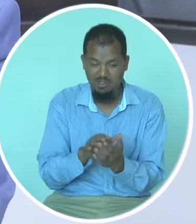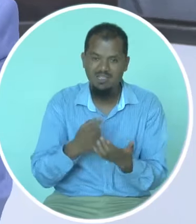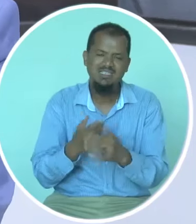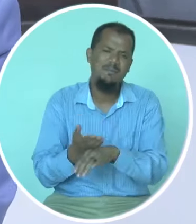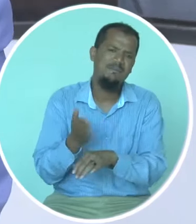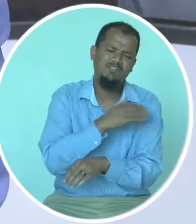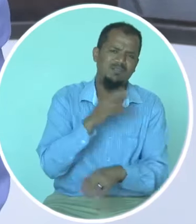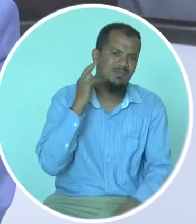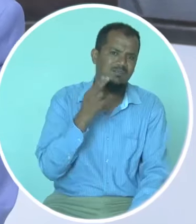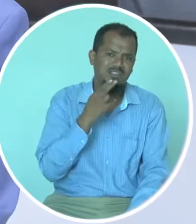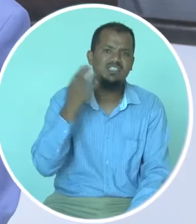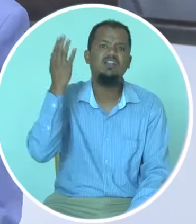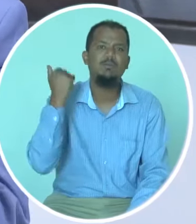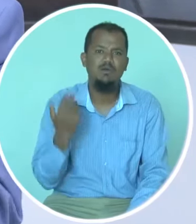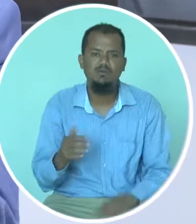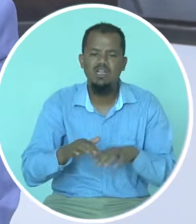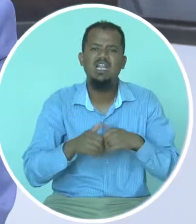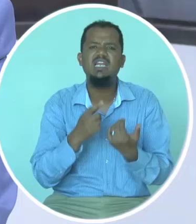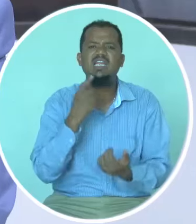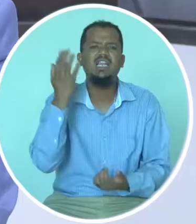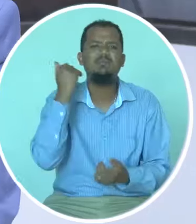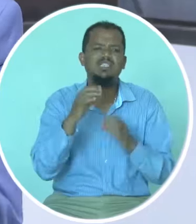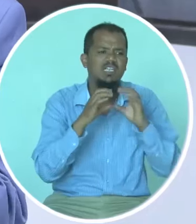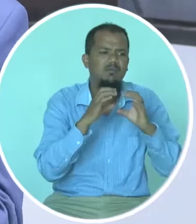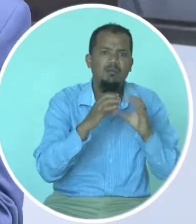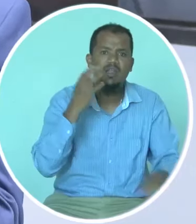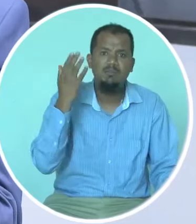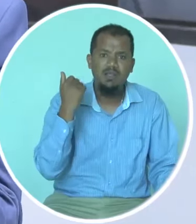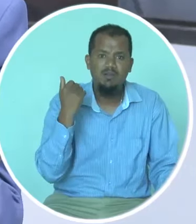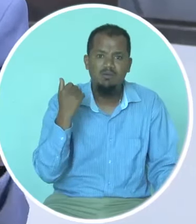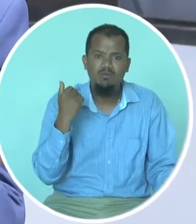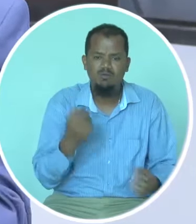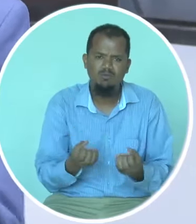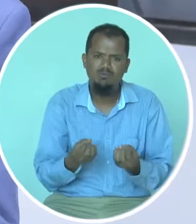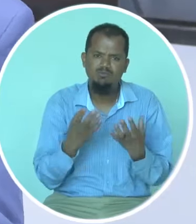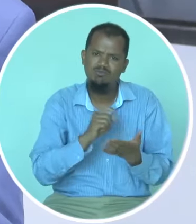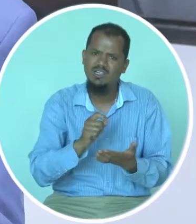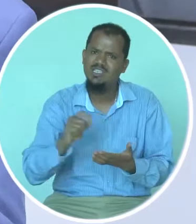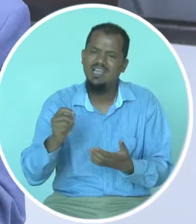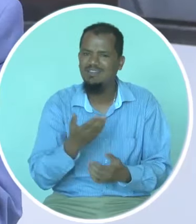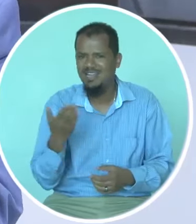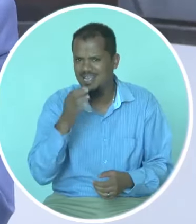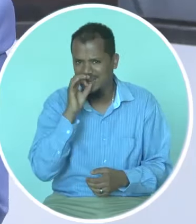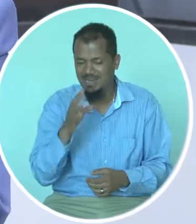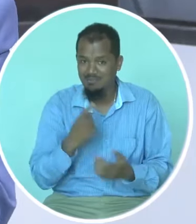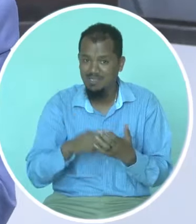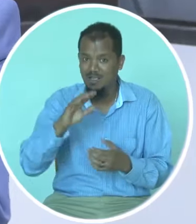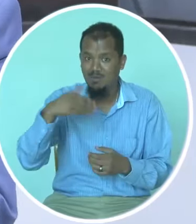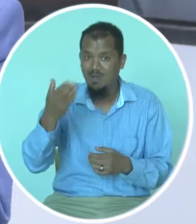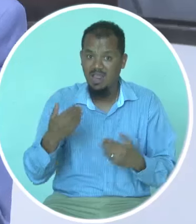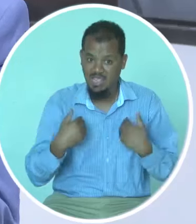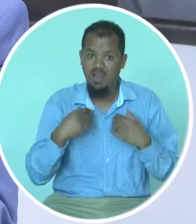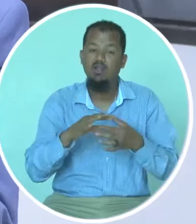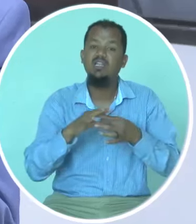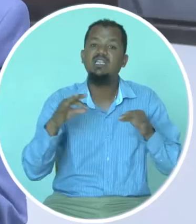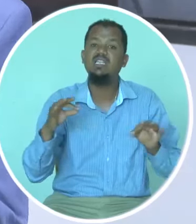جيزي بفيت مسماتي تساناچو نبرو ديت نبر سيقوابو ينبرو بزو ميتس عفنگر يلن كزان جيزي بوحالا يالون